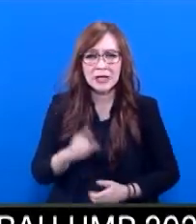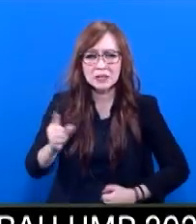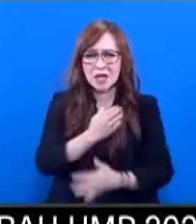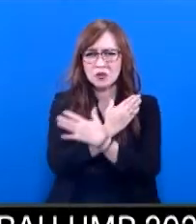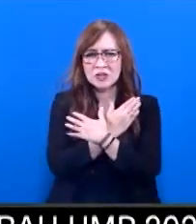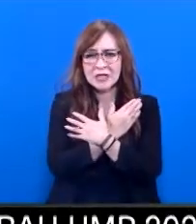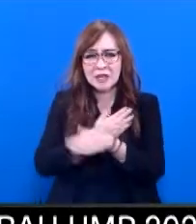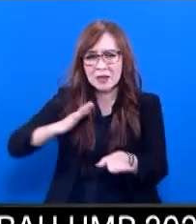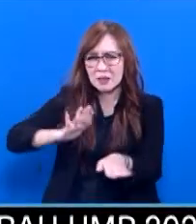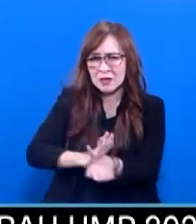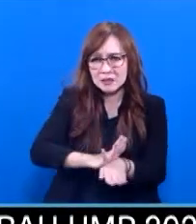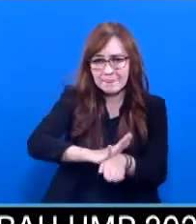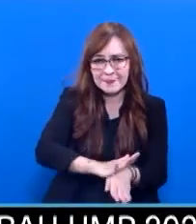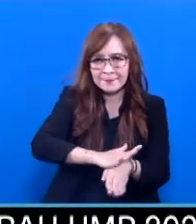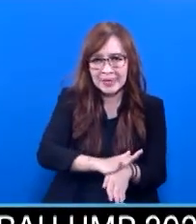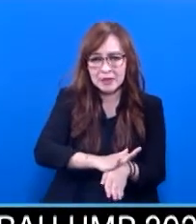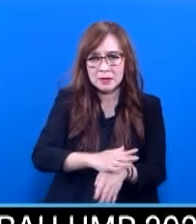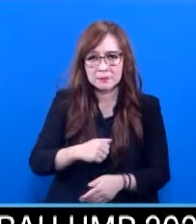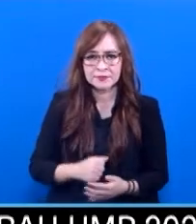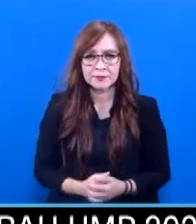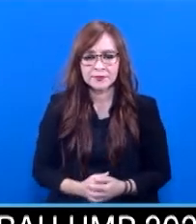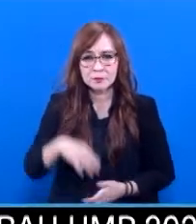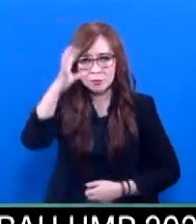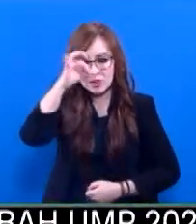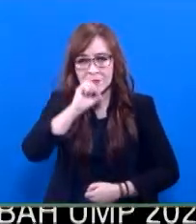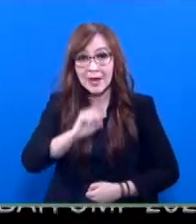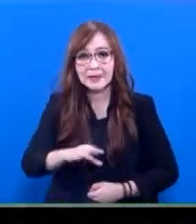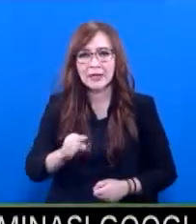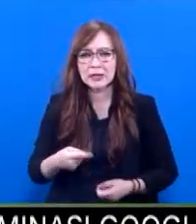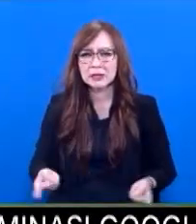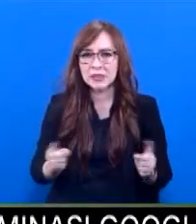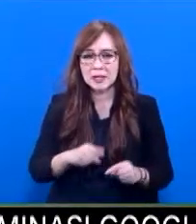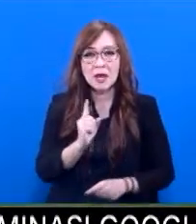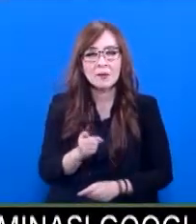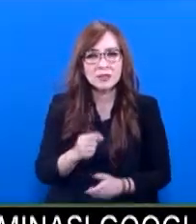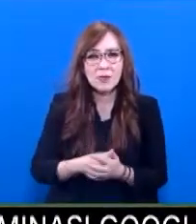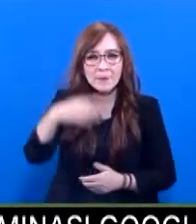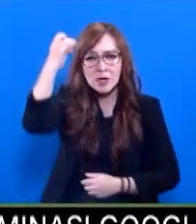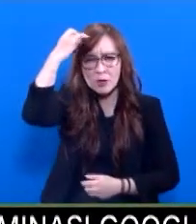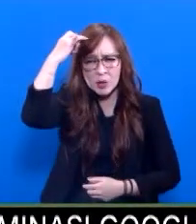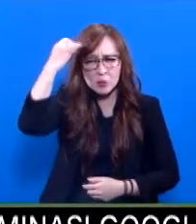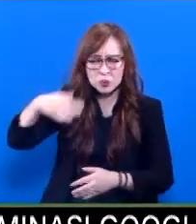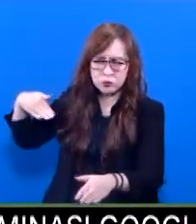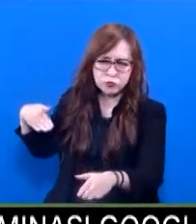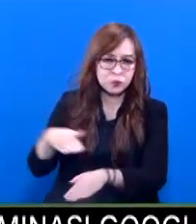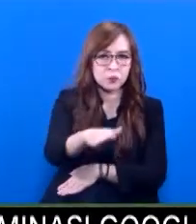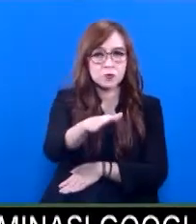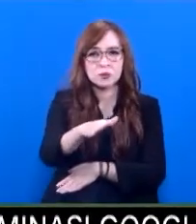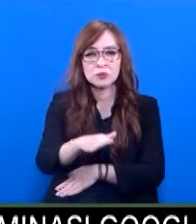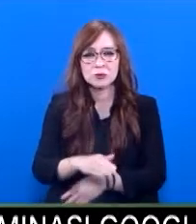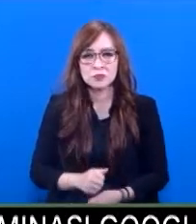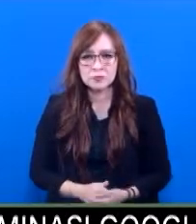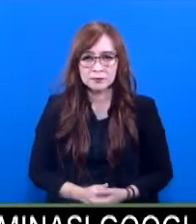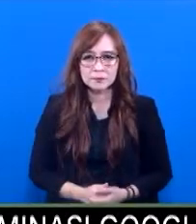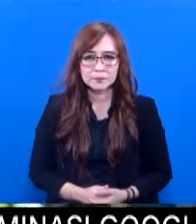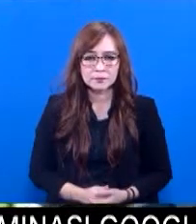di badan kendaraan yang ringsek. Polisi menyatakan kecelakaan tunggal ini terjadi akibat pengemudi berkendara dengan kecepatan tinggi. Dari